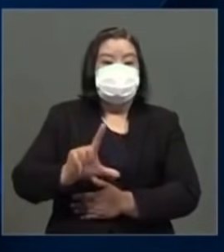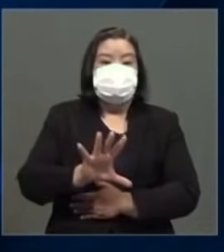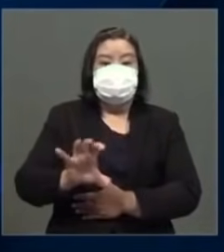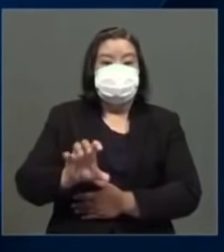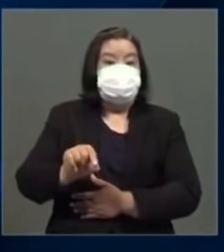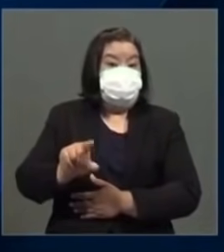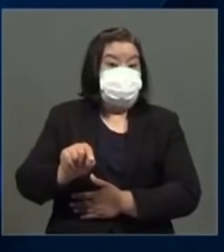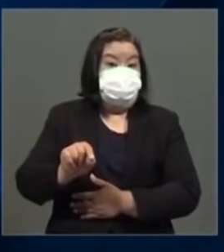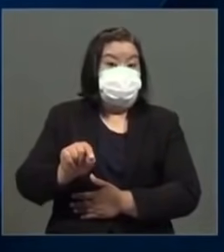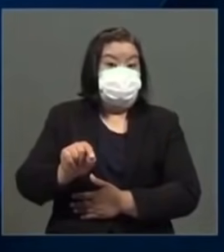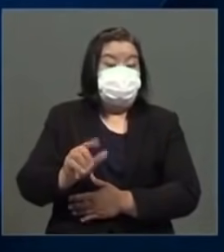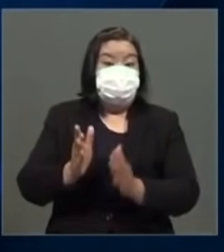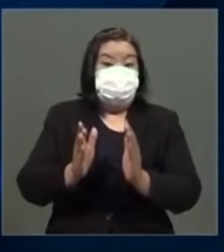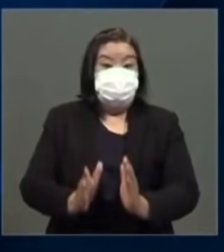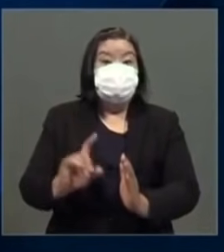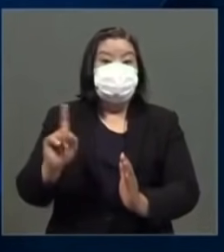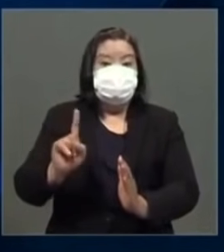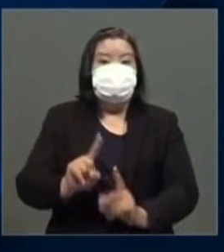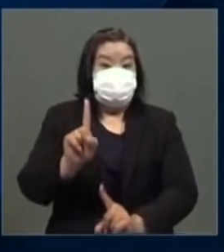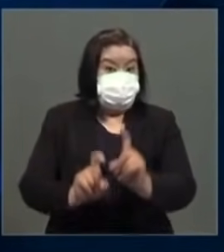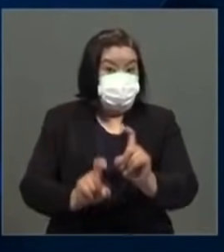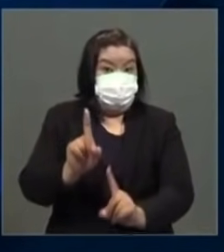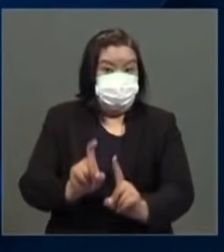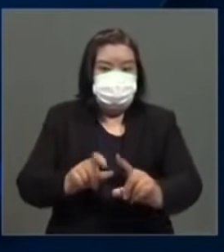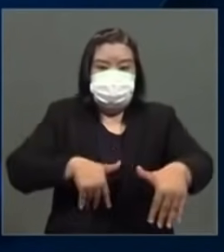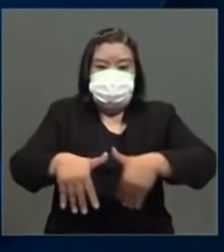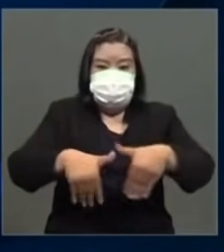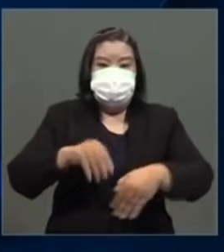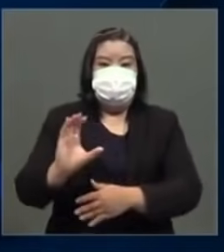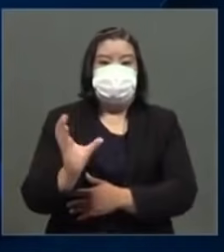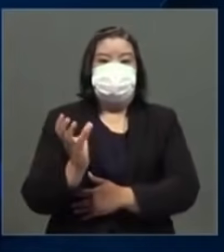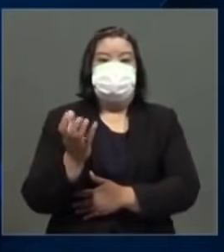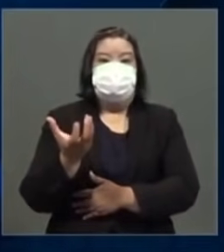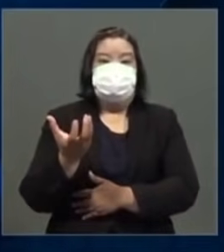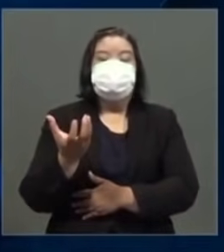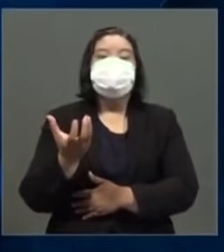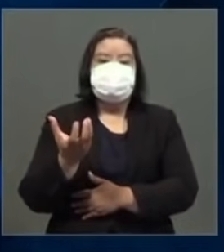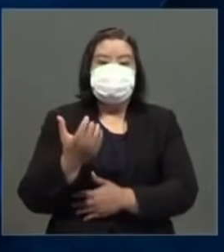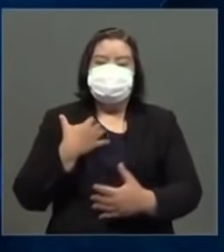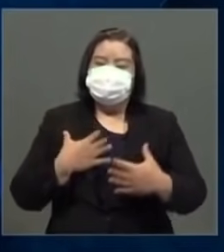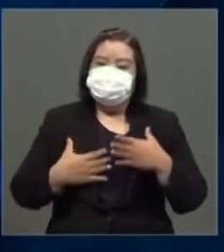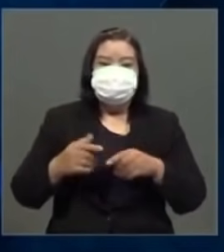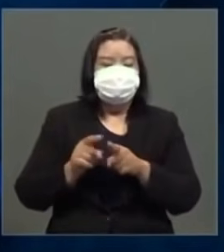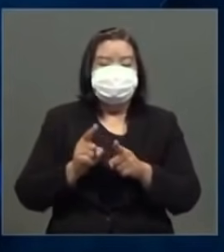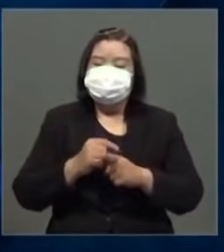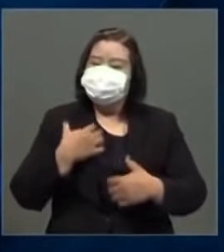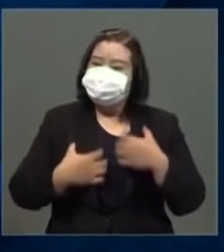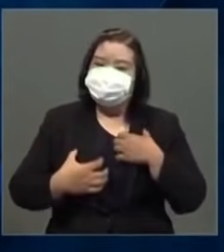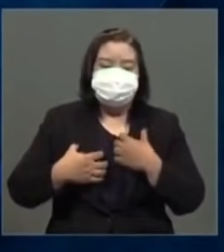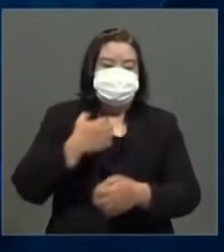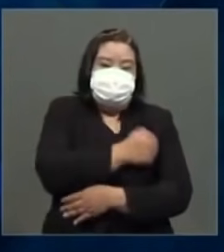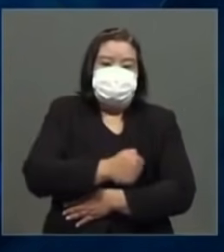4,520 นะครับที่เป็นตัวเลขการเสียชีวิตซึ่งก็เป็นโศกนาฏกรรมของโลกทั้งหมดนะครับซึ่งเราต้องเผ